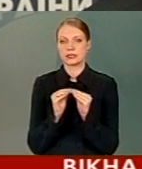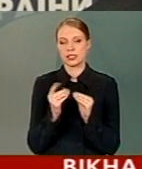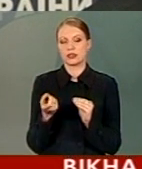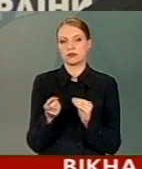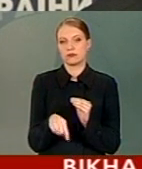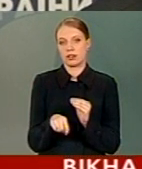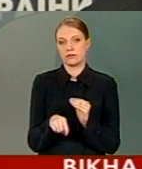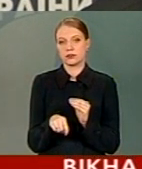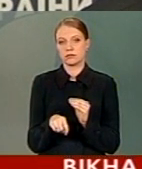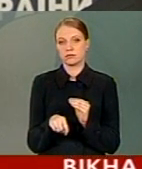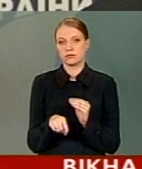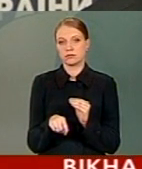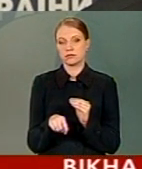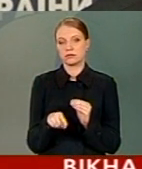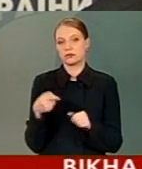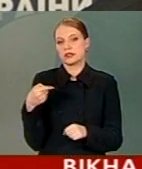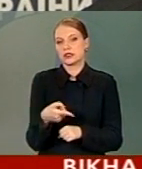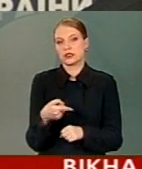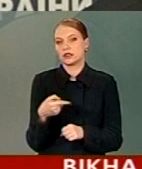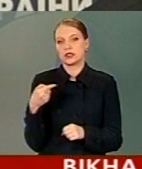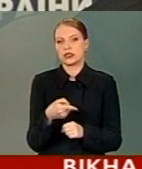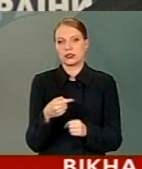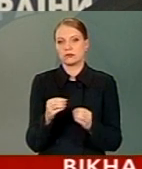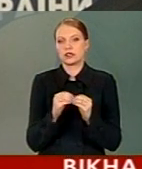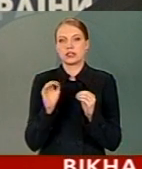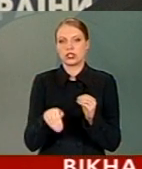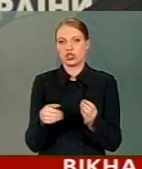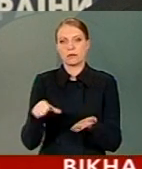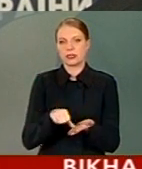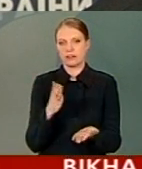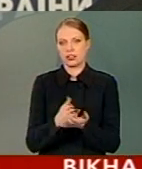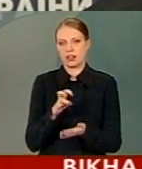10 тисяч представників Збройних сил знаходяться на території України.